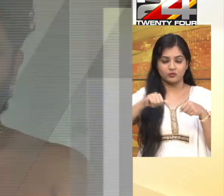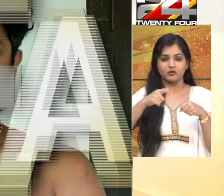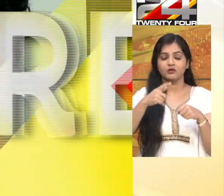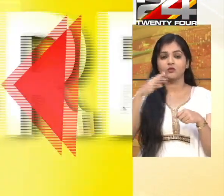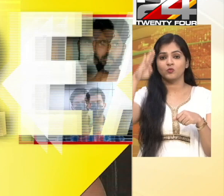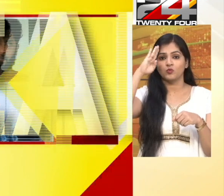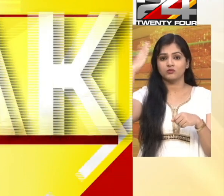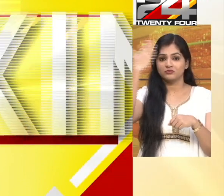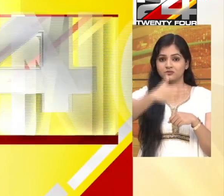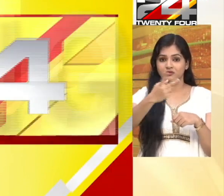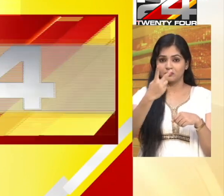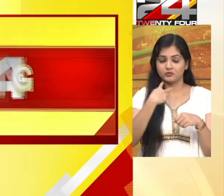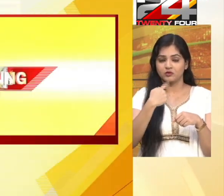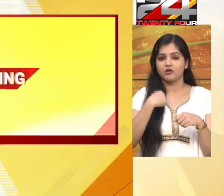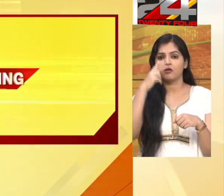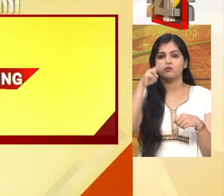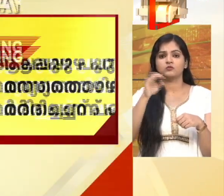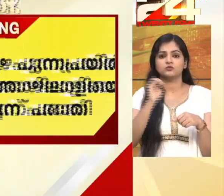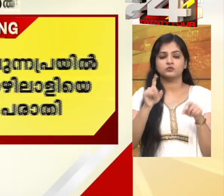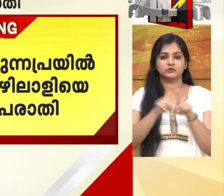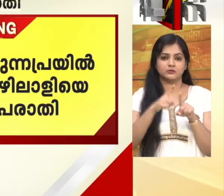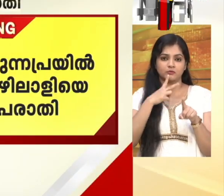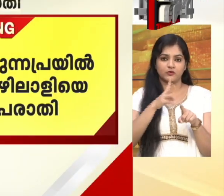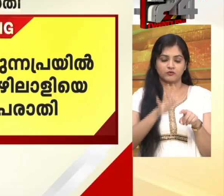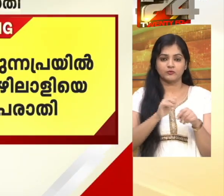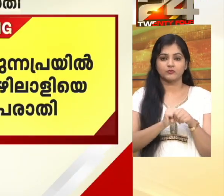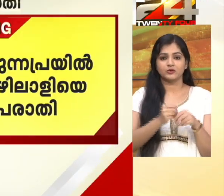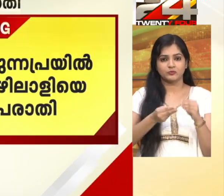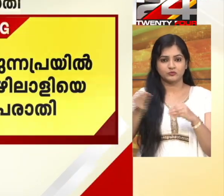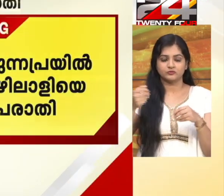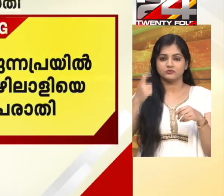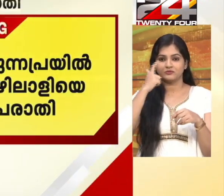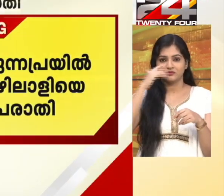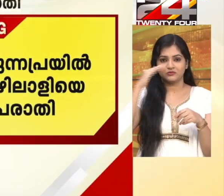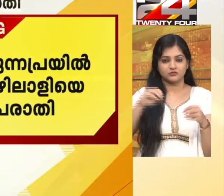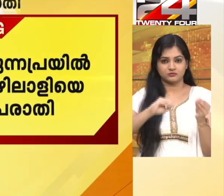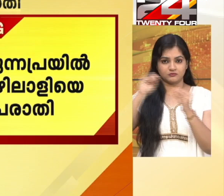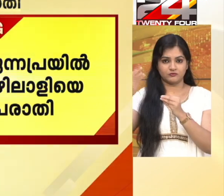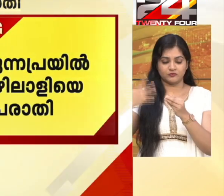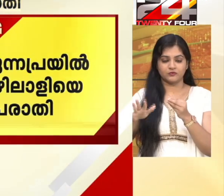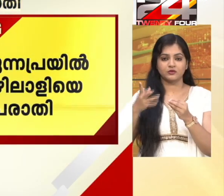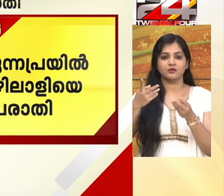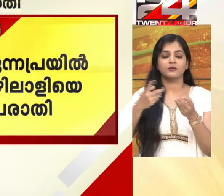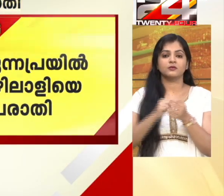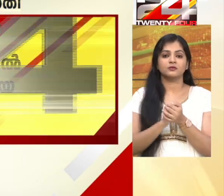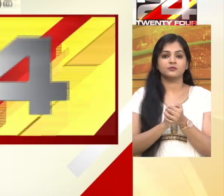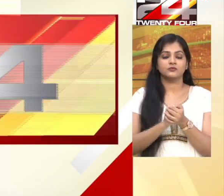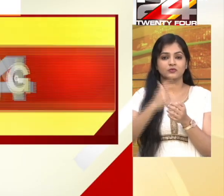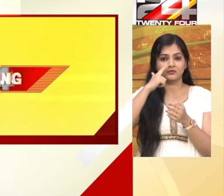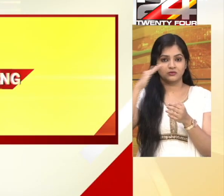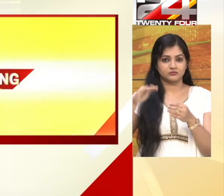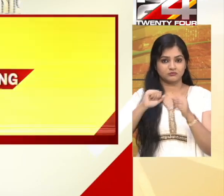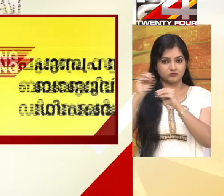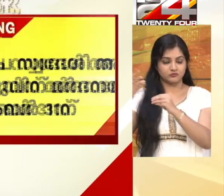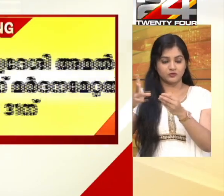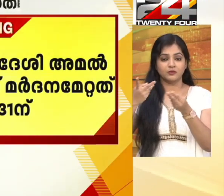കാണിച്ചത് കണ്ടില്ല എന്ന് പറയുന്നു അവിടെ കൊണ്ടുവിട്ട് തന്നെ തൊട്ടടു അധികം താമസിക്കാതെ തന്നെ അധികം ദൂരമില്ല വണ്ടാനം വഴി കടന്നു പോകുന്നു സഹോദരി അവിടെ